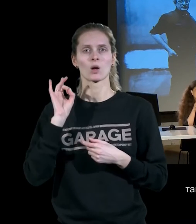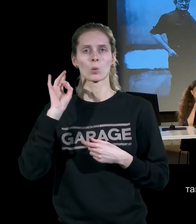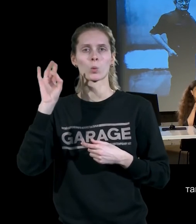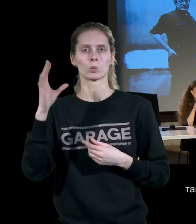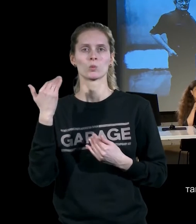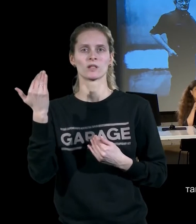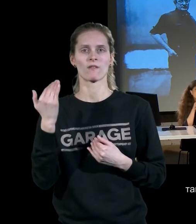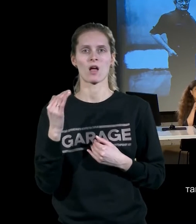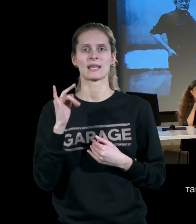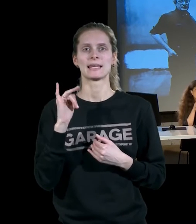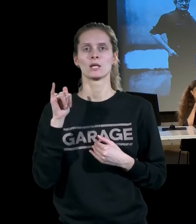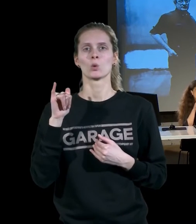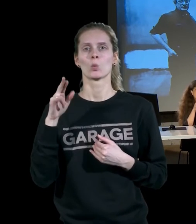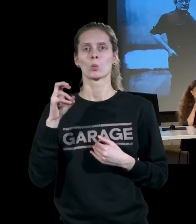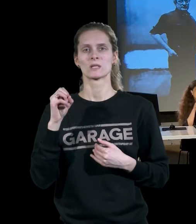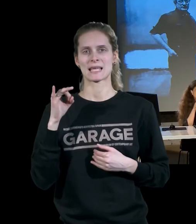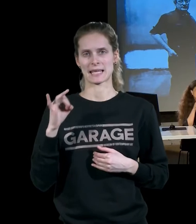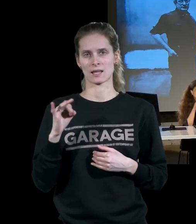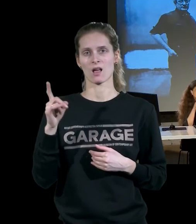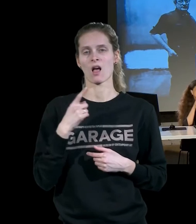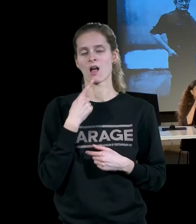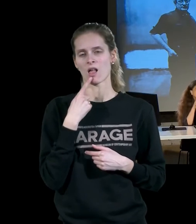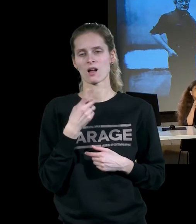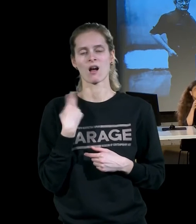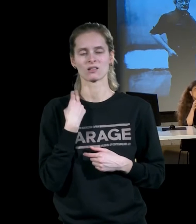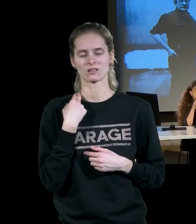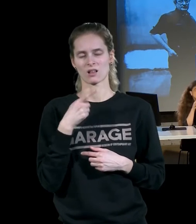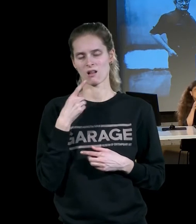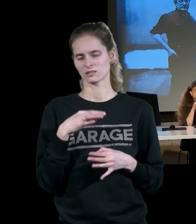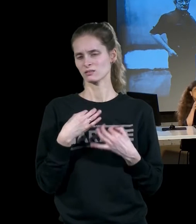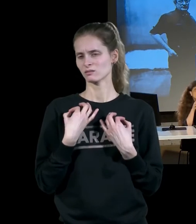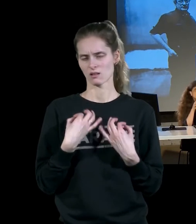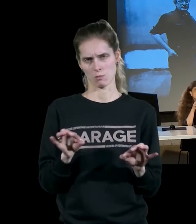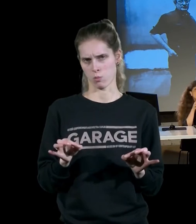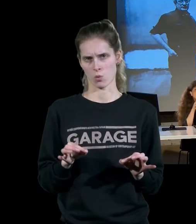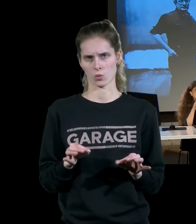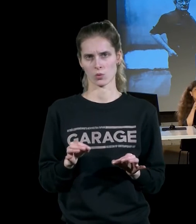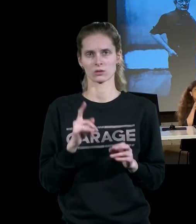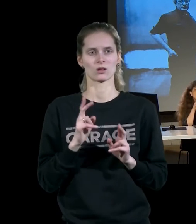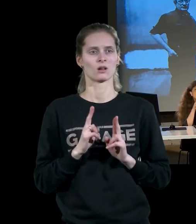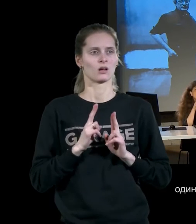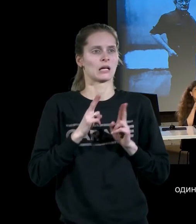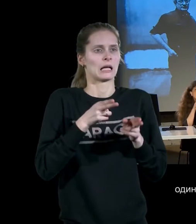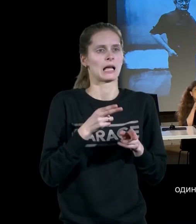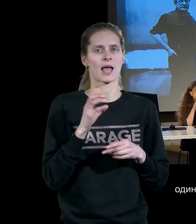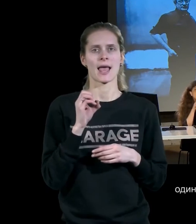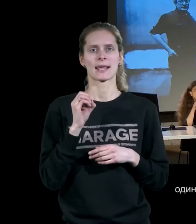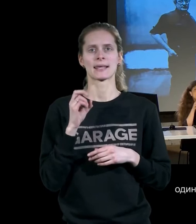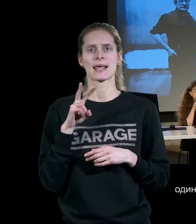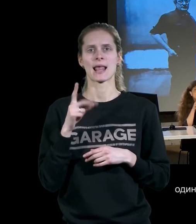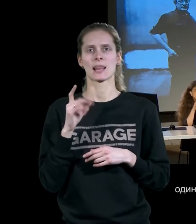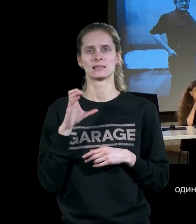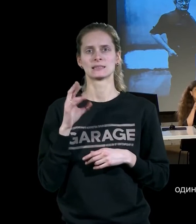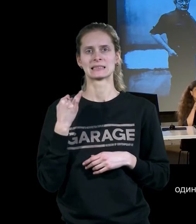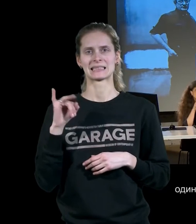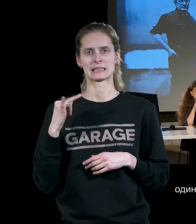говоря, уже американское образование. Он прекрасно говорил на английском с детства, поступил в Йельский университет, один из самых